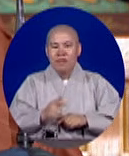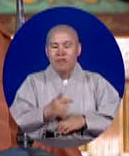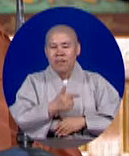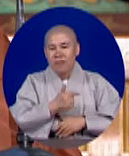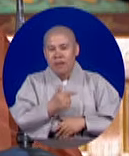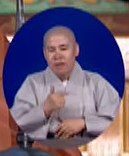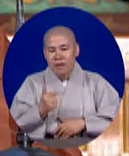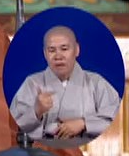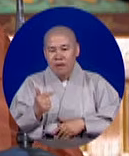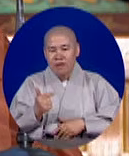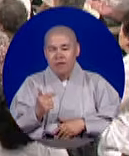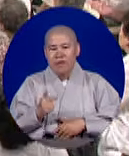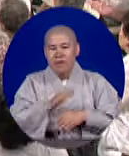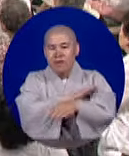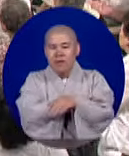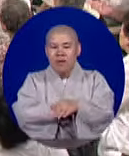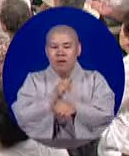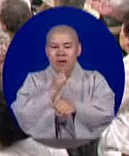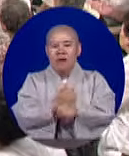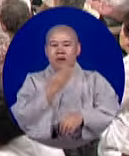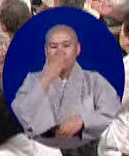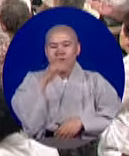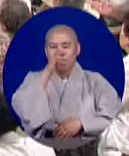아주 잘할 수가 있는 게,